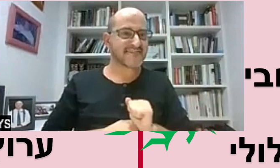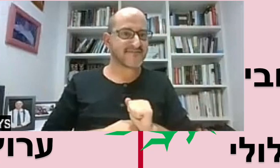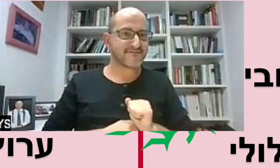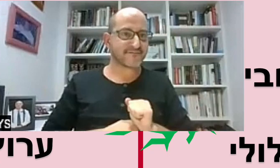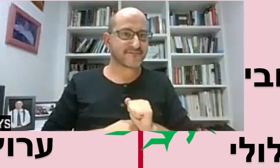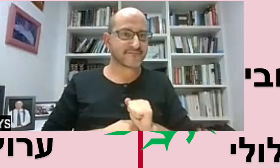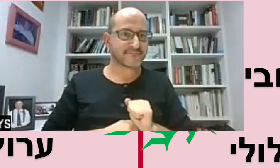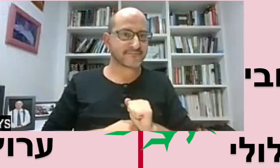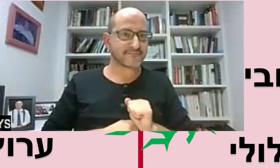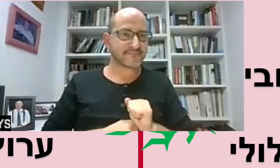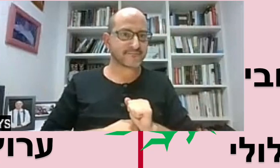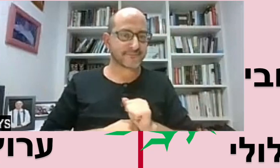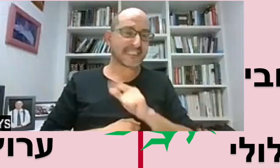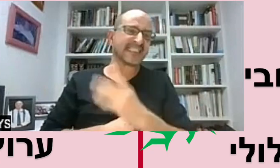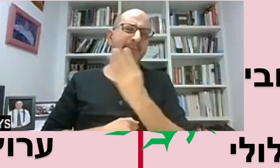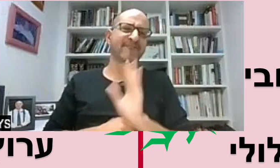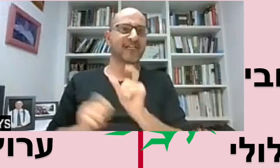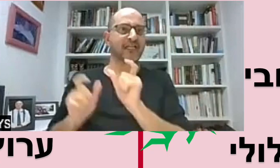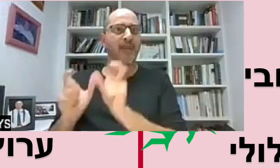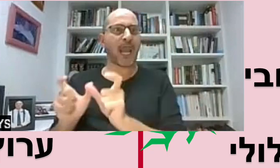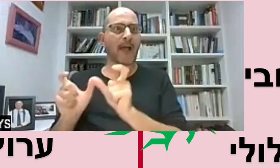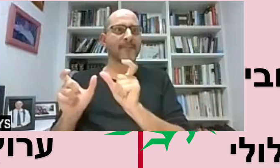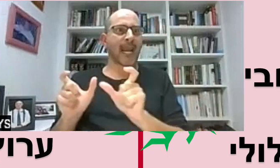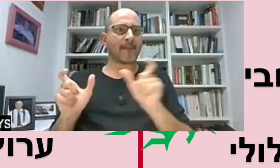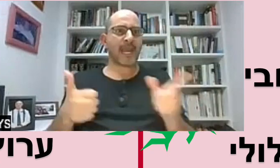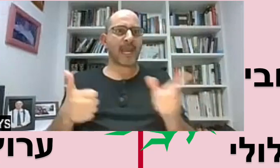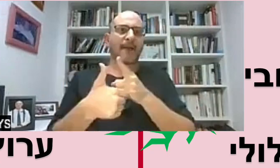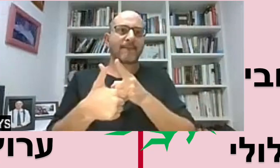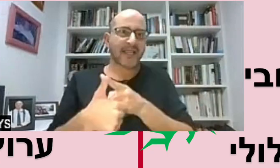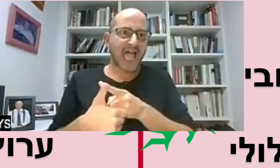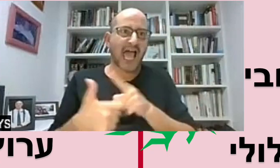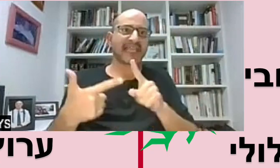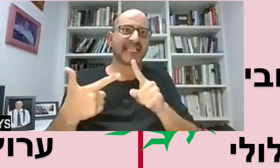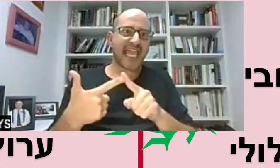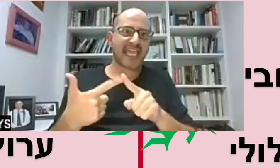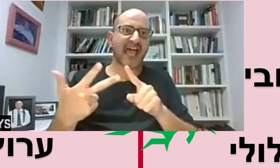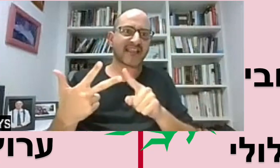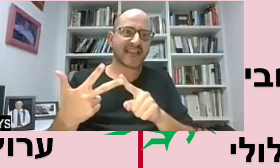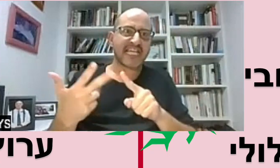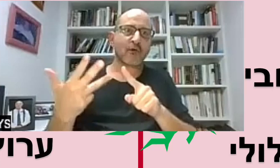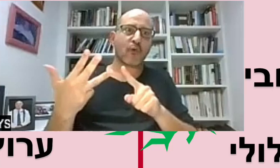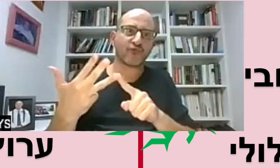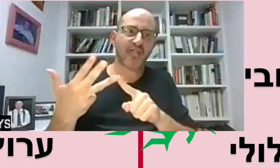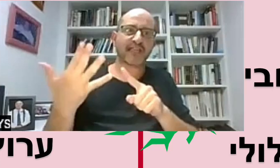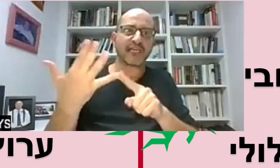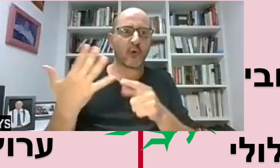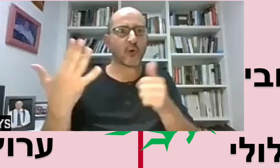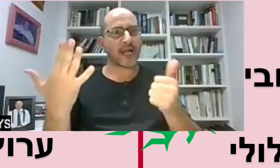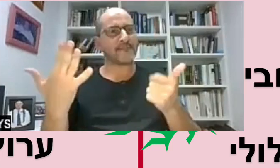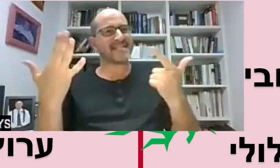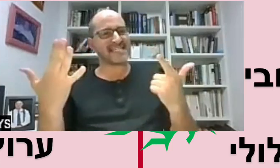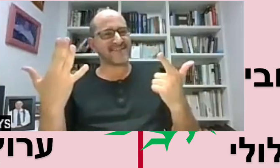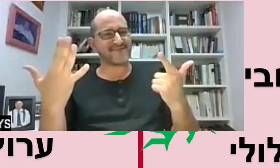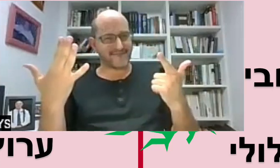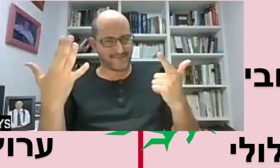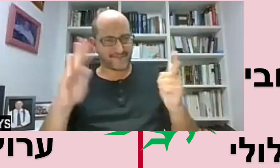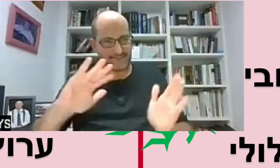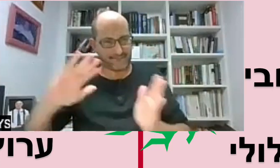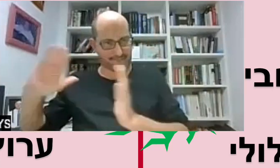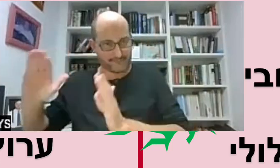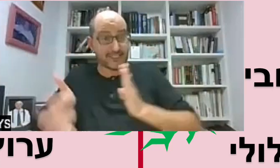לראות הרבה כסף. זה בעברית, מילה, מילה, מילה. פתחתי את התיק והופתעתי לגלות הרבה